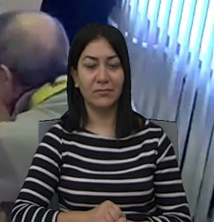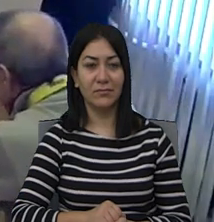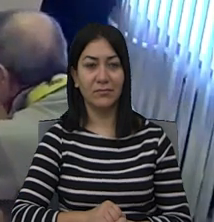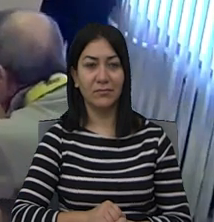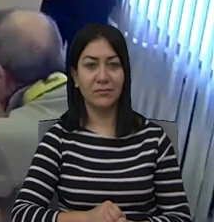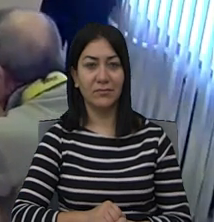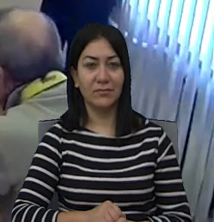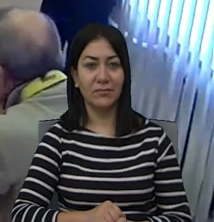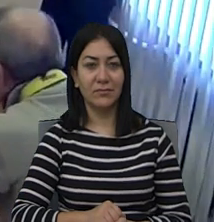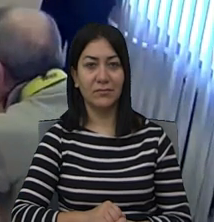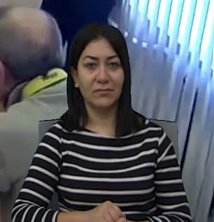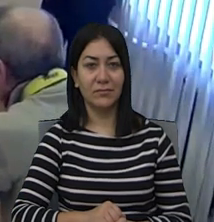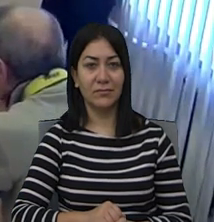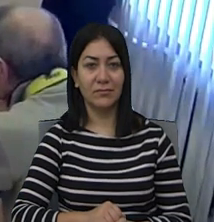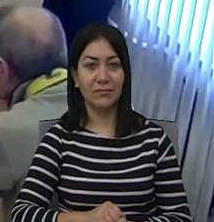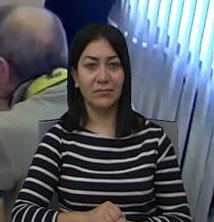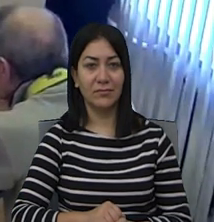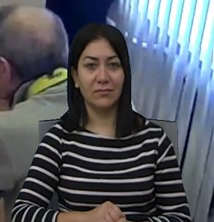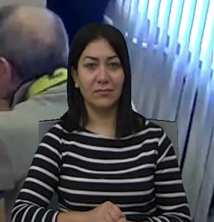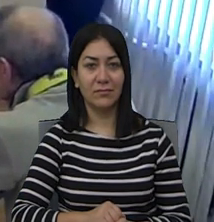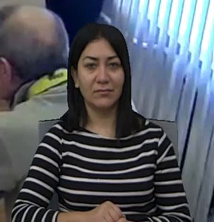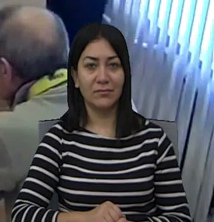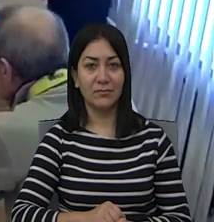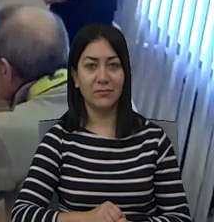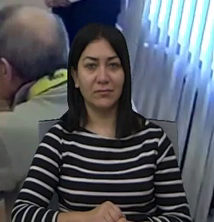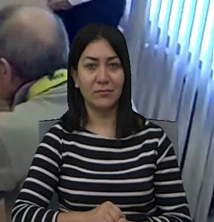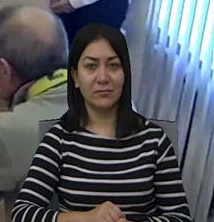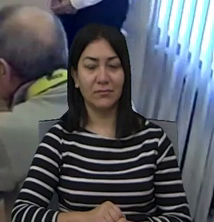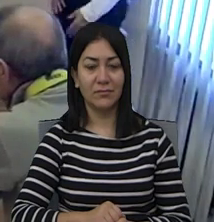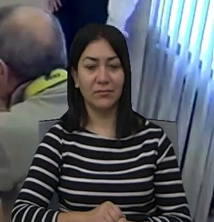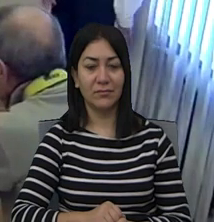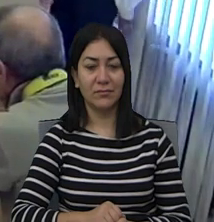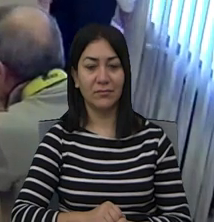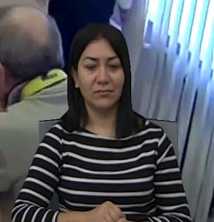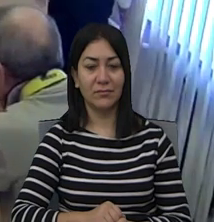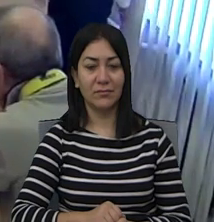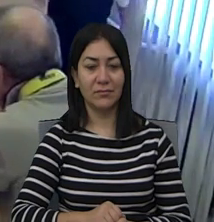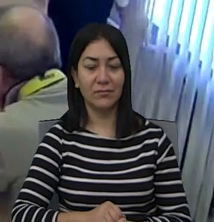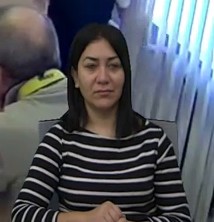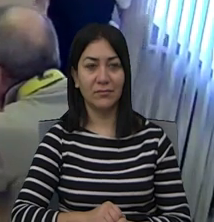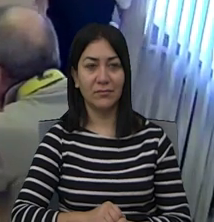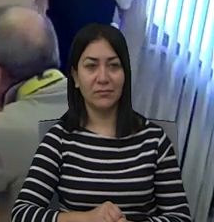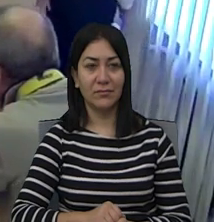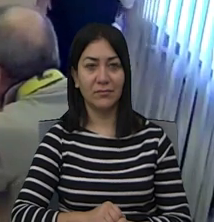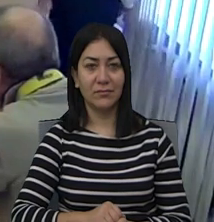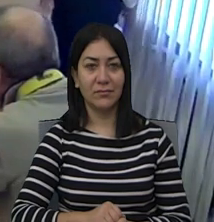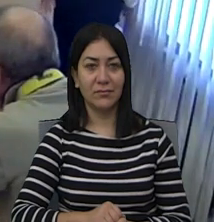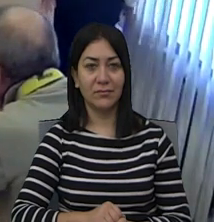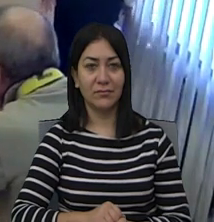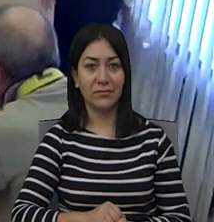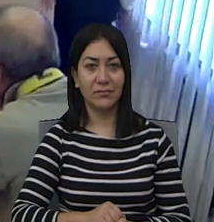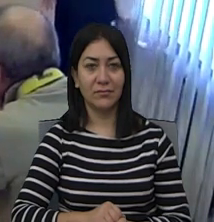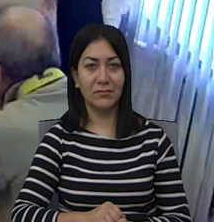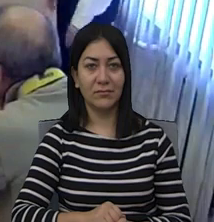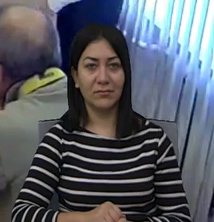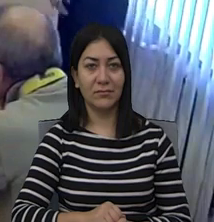IFES կազմակերպությանը վստահելու մեր փորձագիտական կարողությանը վստահելու համար այս կարևոր ծրագրի իրականացման